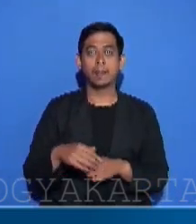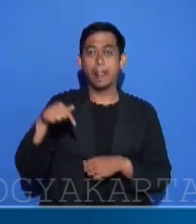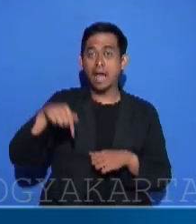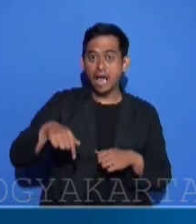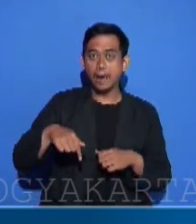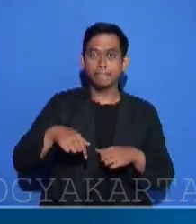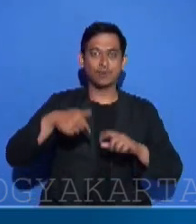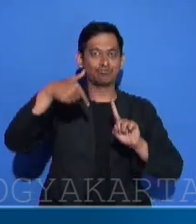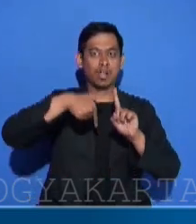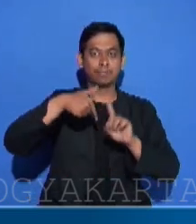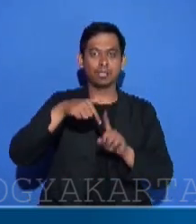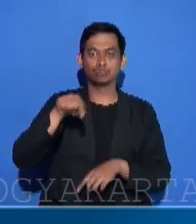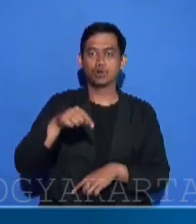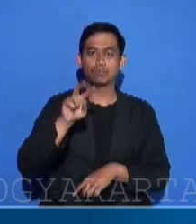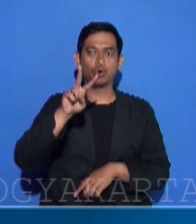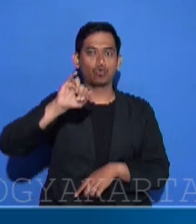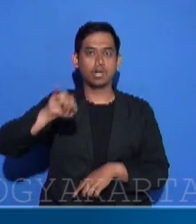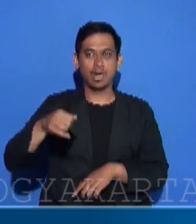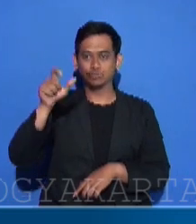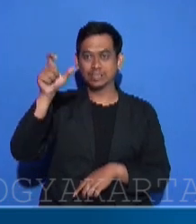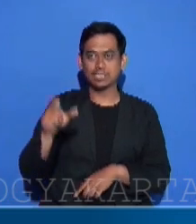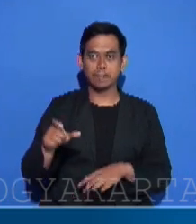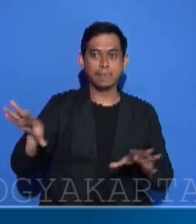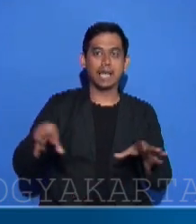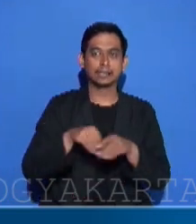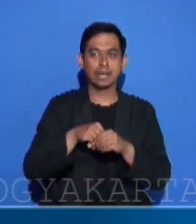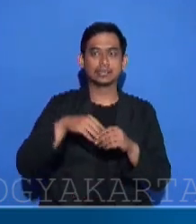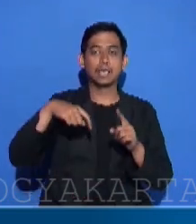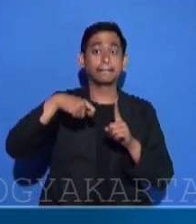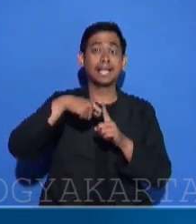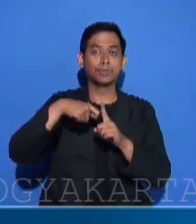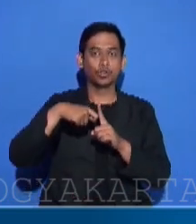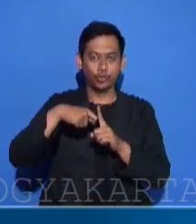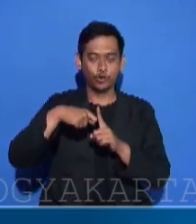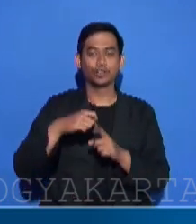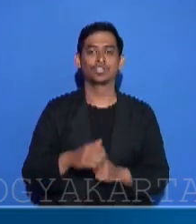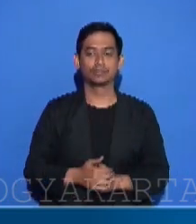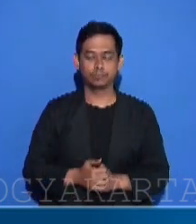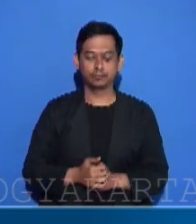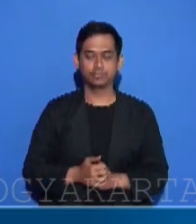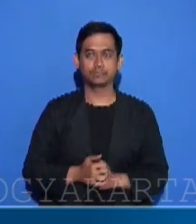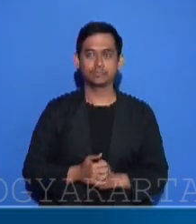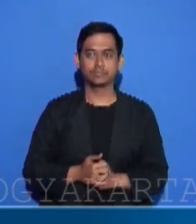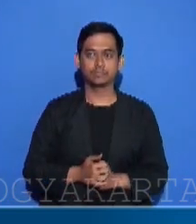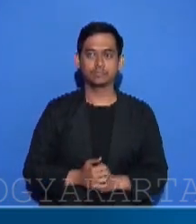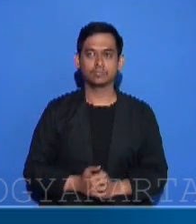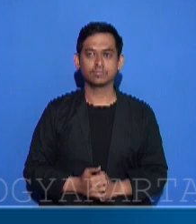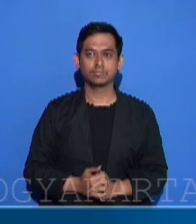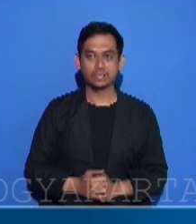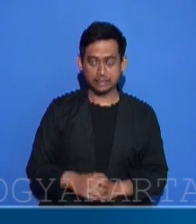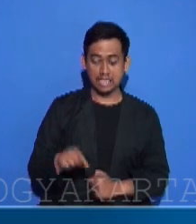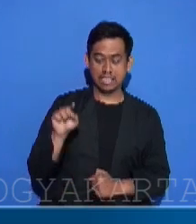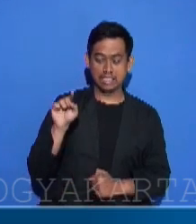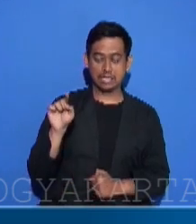17,2 juta investor kpto chief marketing tokoptouhamad mengatakan hal itu di